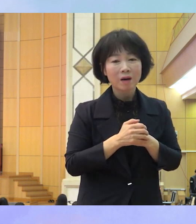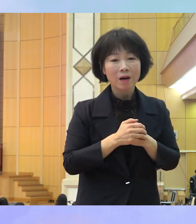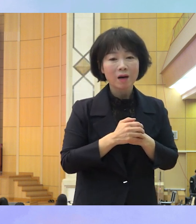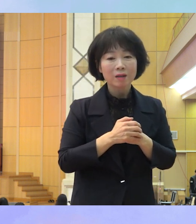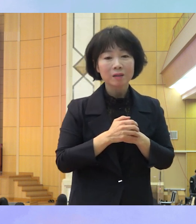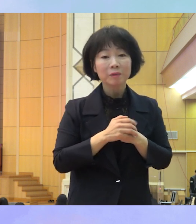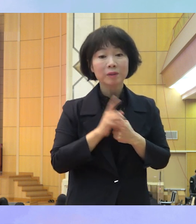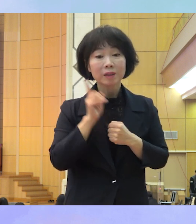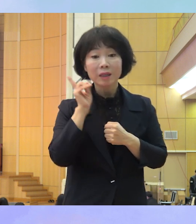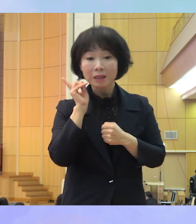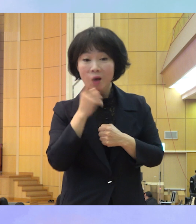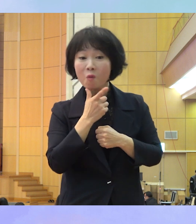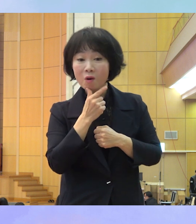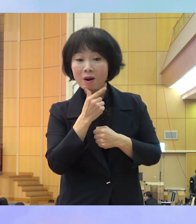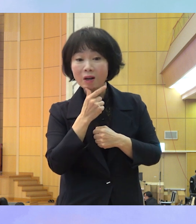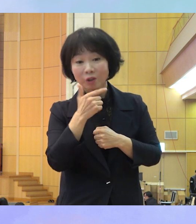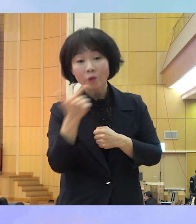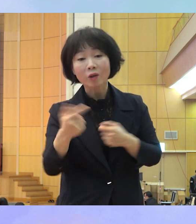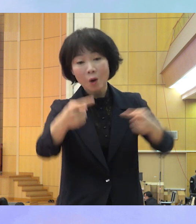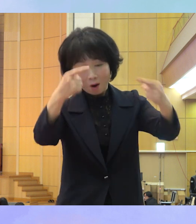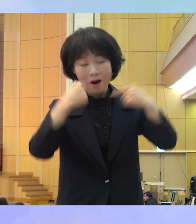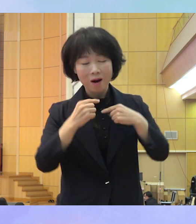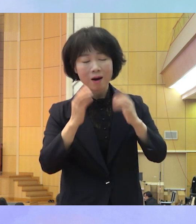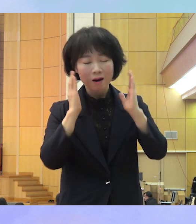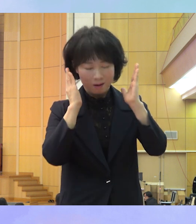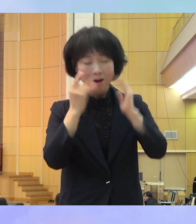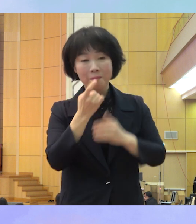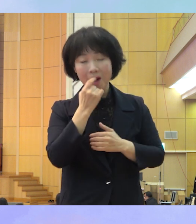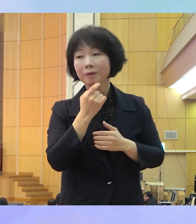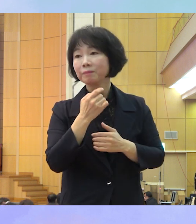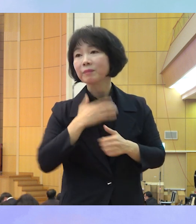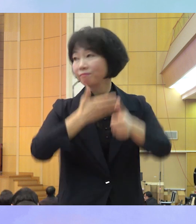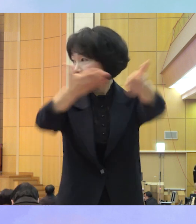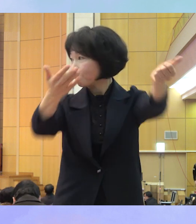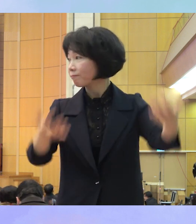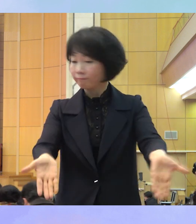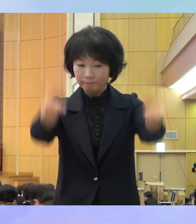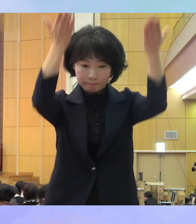있습니다. 내일이죠? 다 그 자리에서 일어나시길 바랍니다.